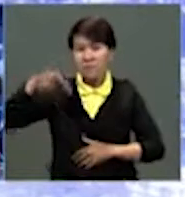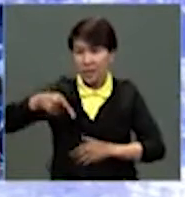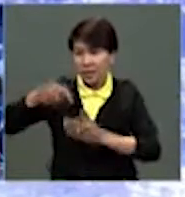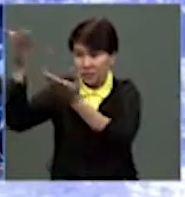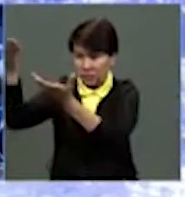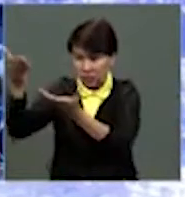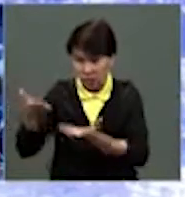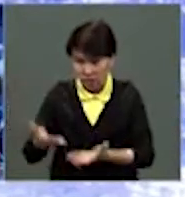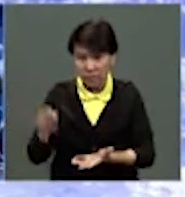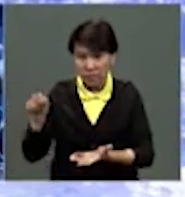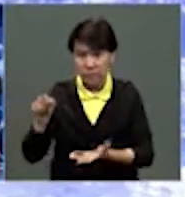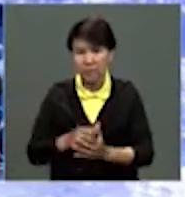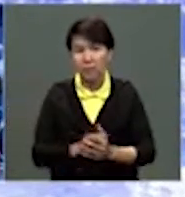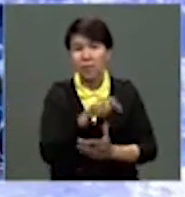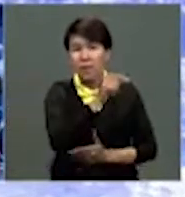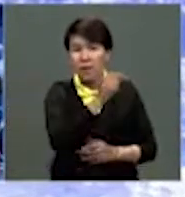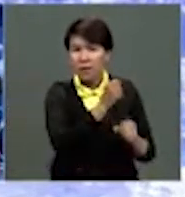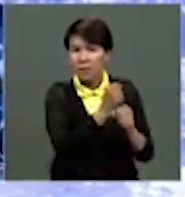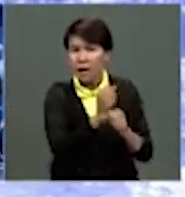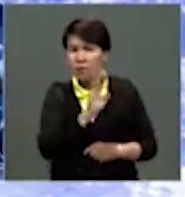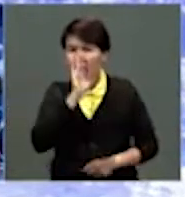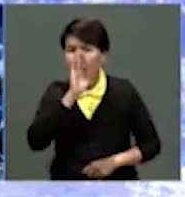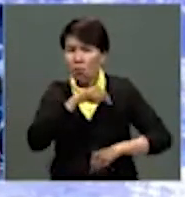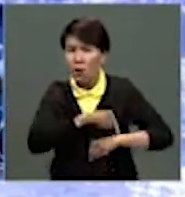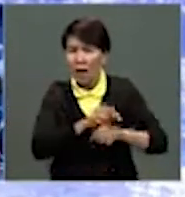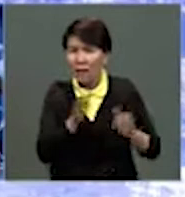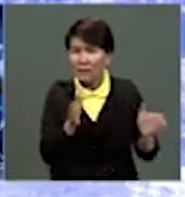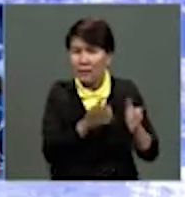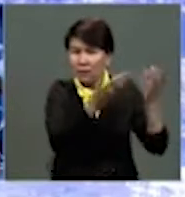วันทุกคนแต่ทั้งนี้เราผ่อนคลายขึ้นมาเพราะว่าเรามั่นใจได้ว่าเราสามารถควบคุมกิจการกิจกรรมต่างๆเหล่านี้ได้แล้วลงไปในละเอียดคนที่จะมากำกับติดตามเนี่ยกำหนดไว้เลยครับหนึ่งก็คือเป็นคนที่เชิญมาต้องจัดทีมชุดประกบกับ2กลุ่มนี้นะฮะ 2 2